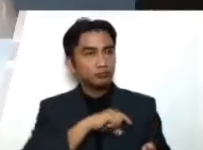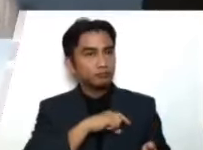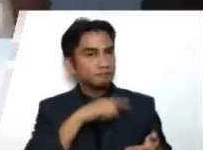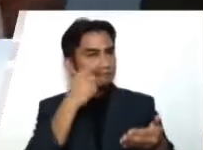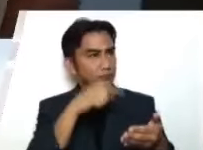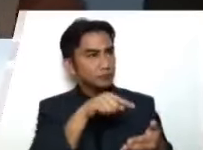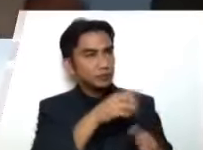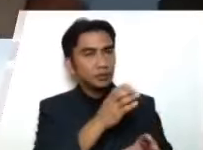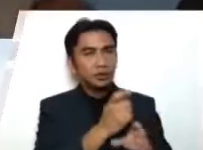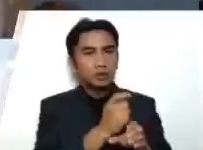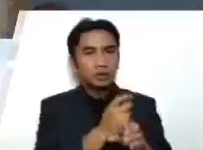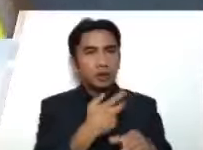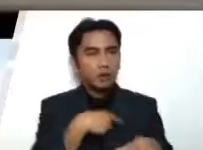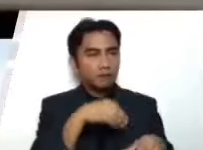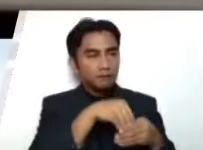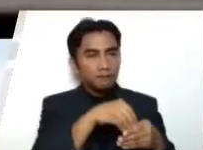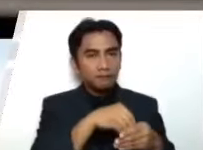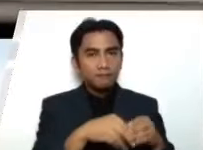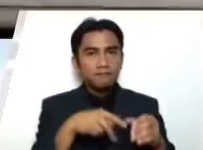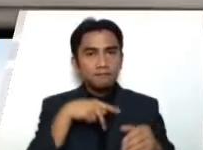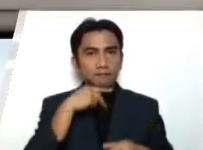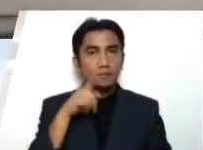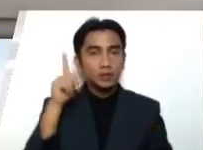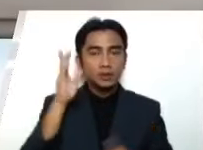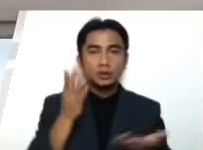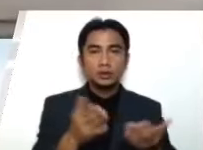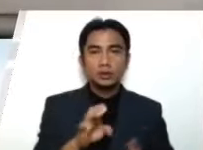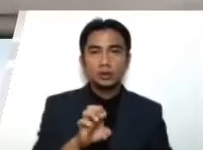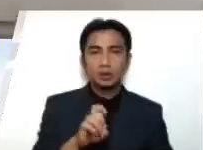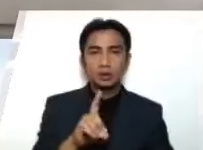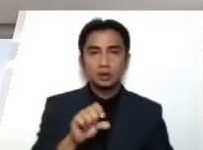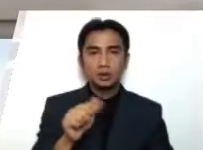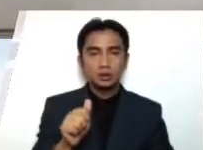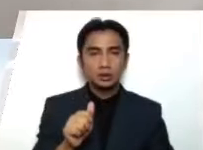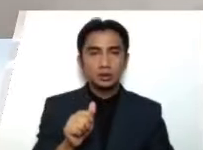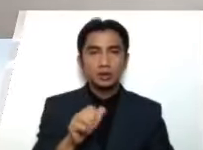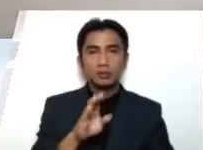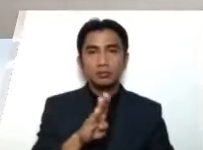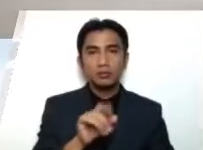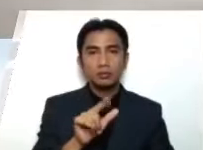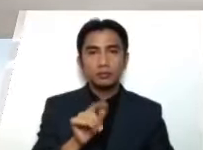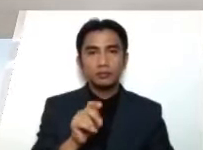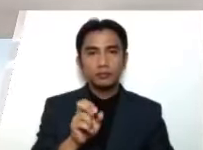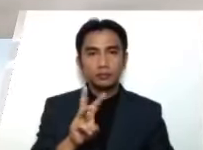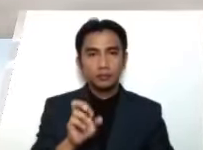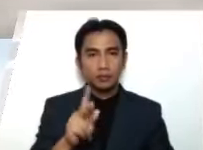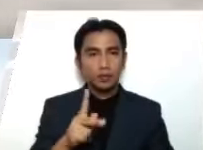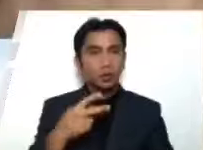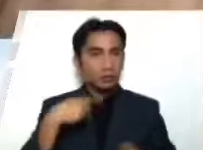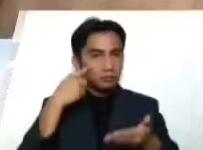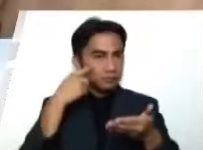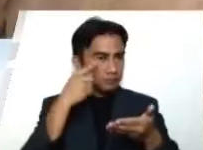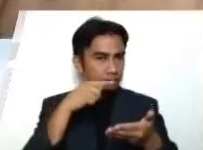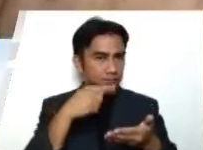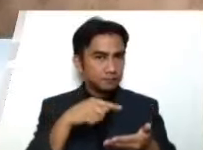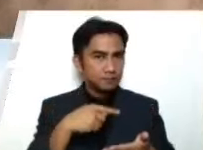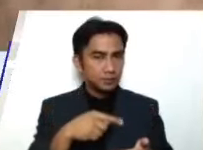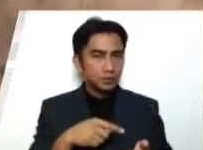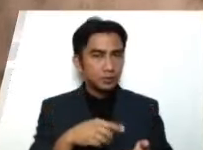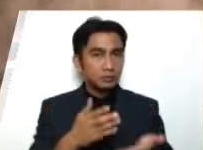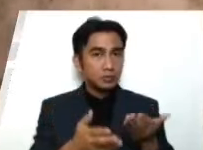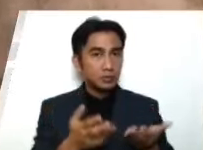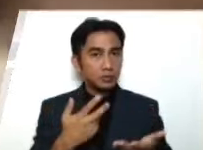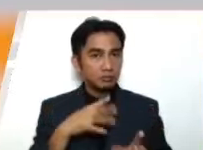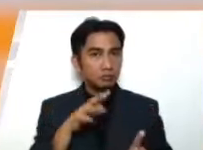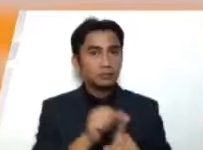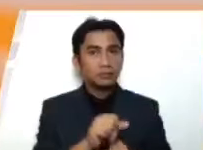EDSA Balintawak, Quezon City. Kung may kargang baboy, iniinspeksyon kung may sintomas ng African Swine Fever o ASF ang mga